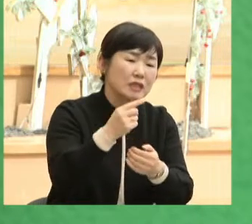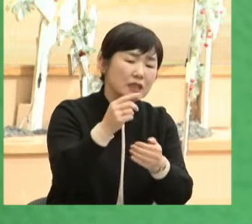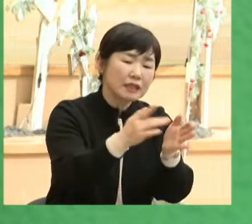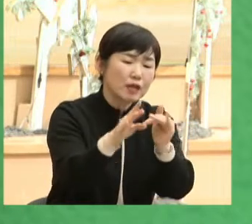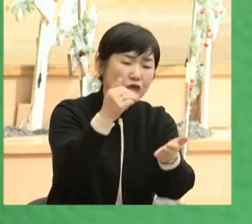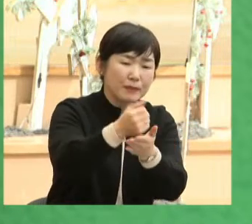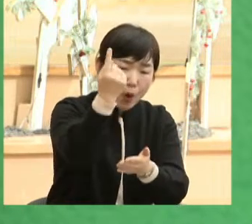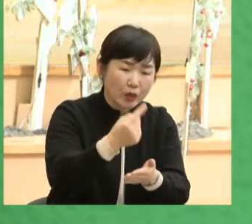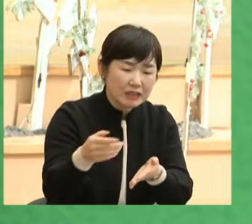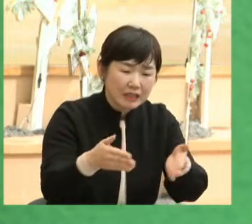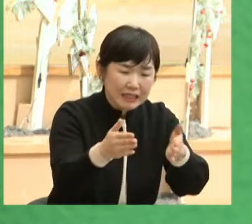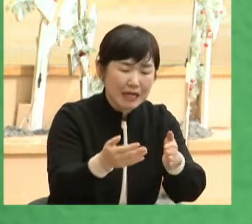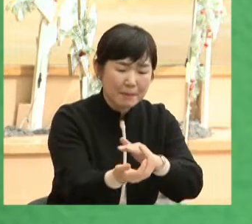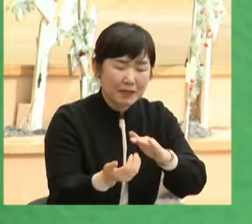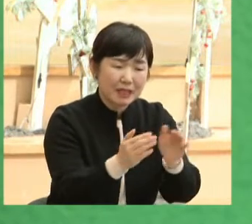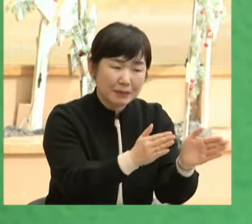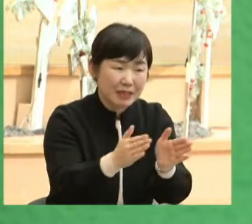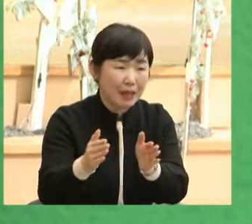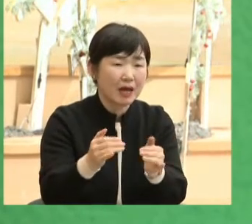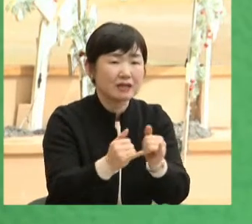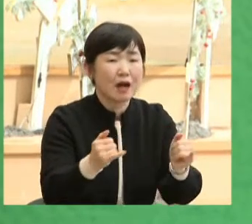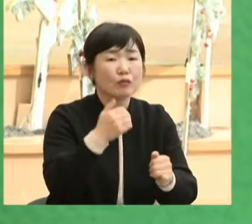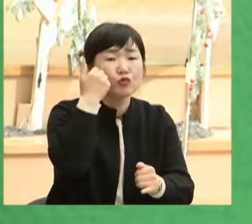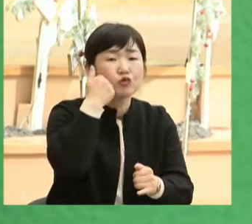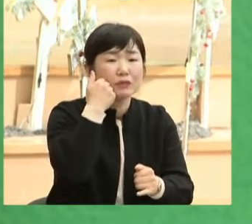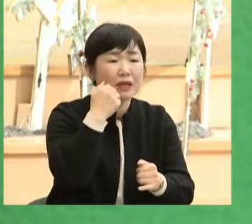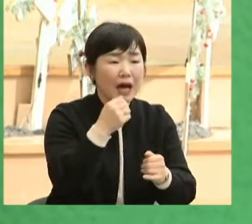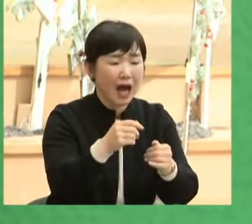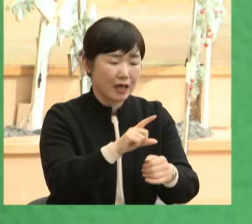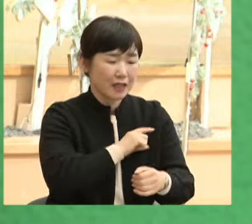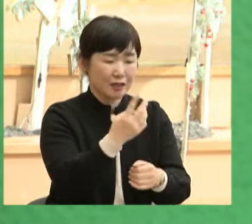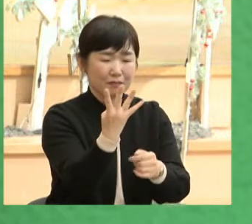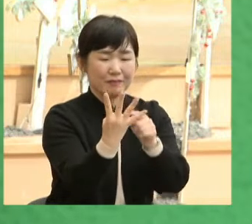어떤 사람이 건 누구예요네 글자 누구예요